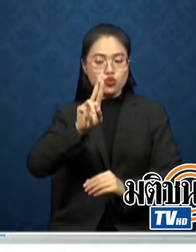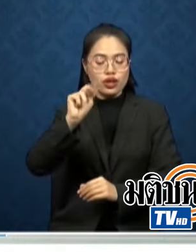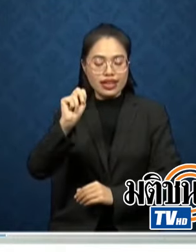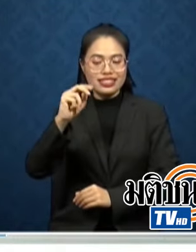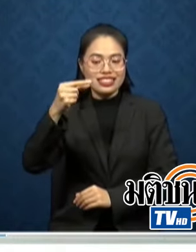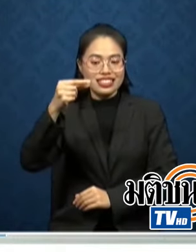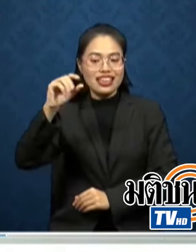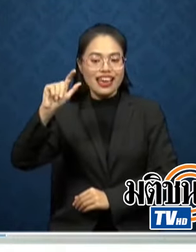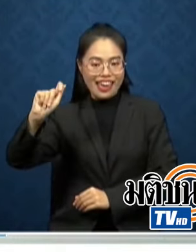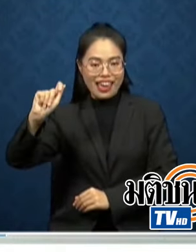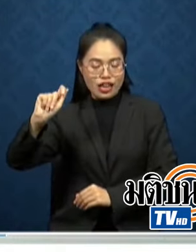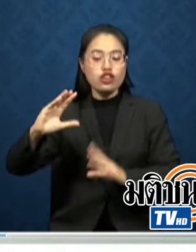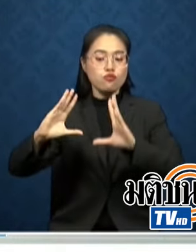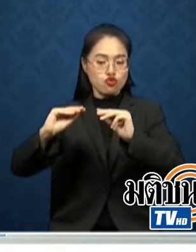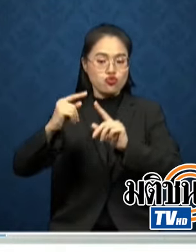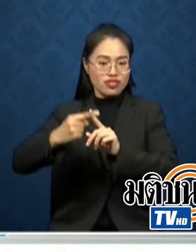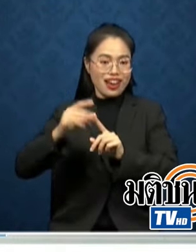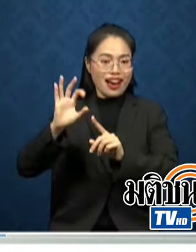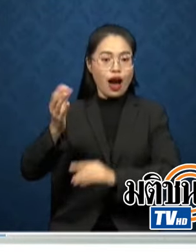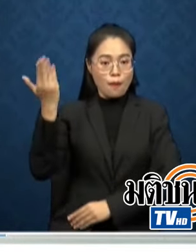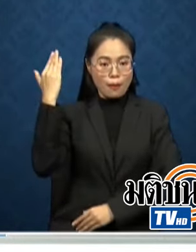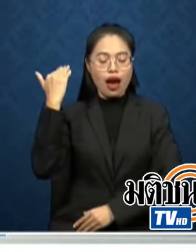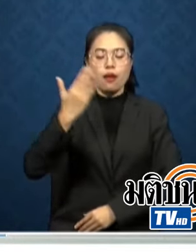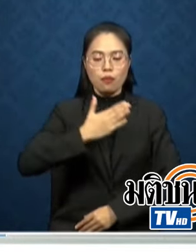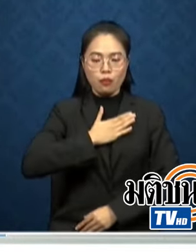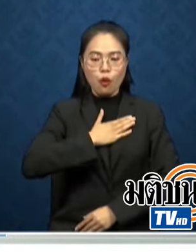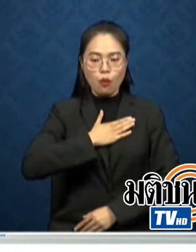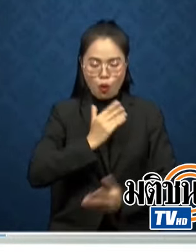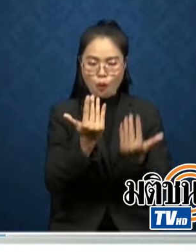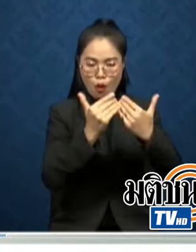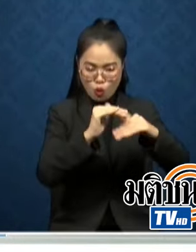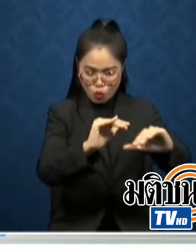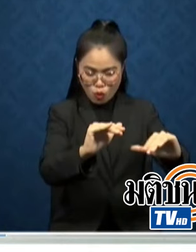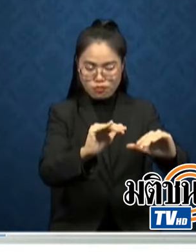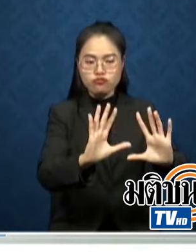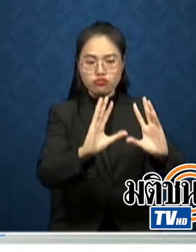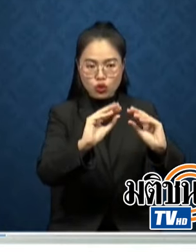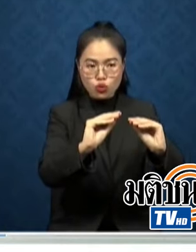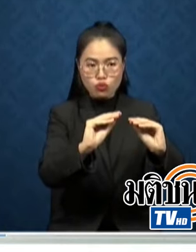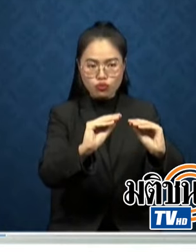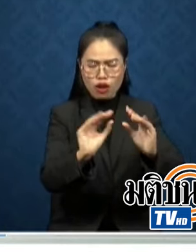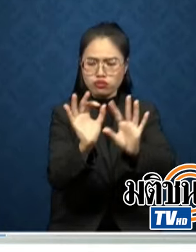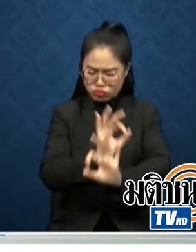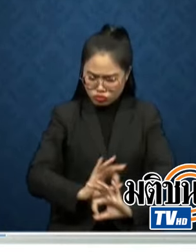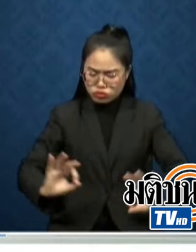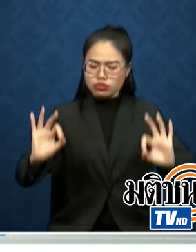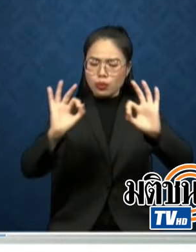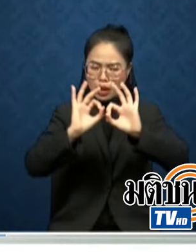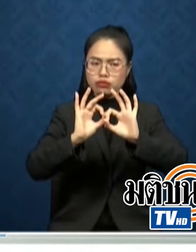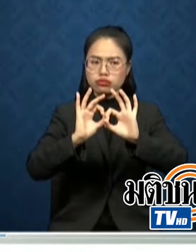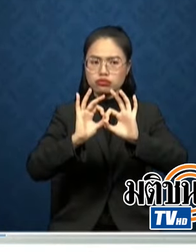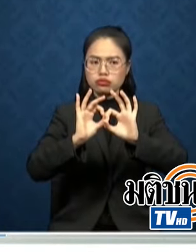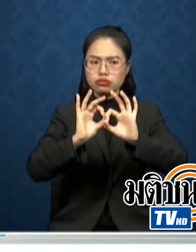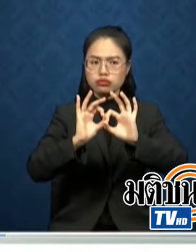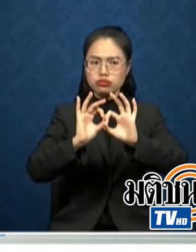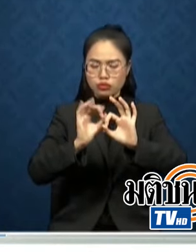นที่ผ่านมาก็ตามทีนะครับเรื่องนี้เป็นเรื่องที่กระผมให้ความตระหนักดีถึงการที่ใช้เวลา